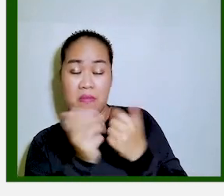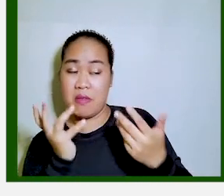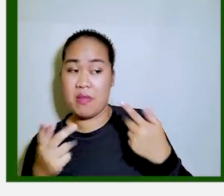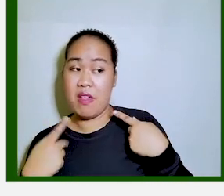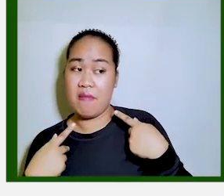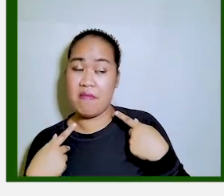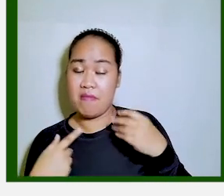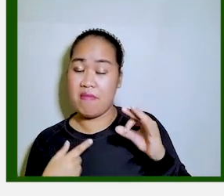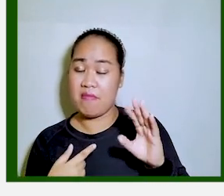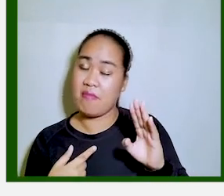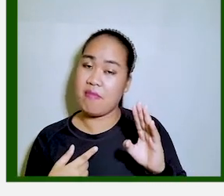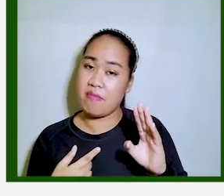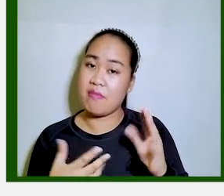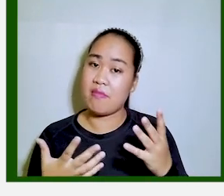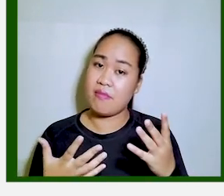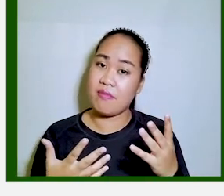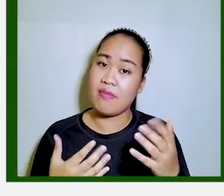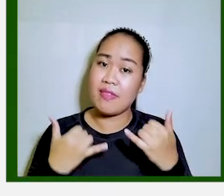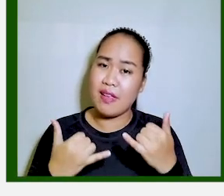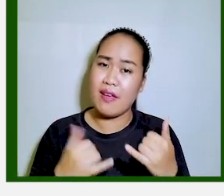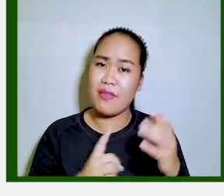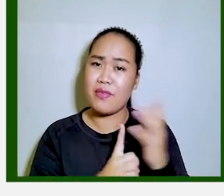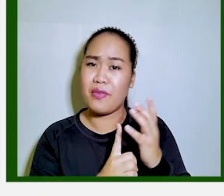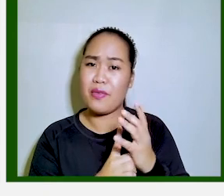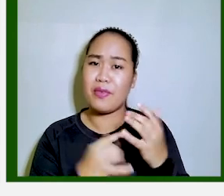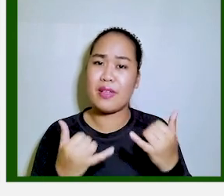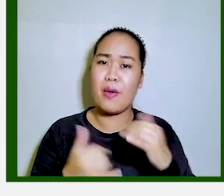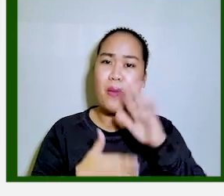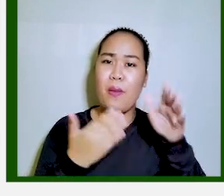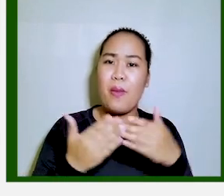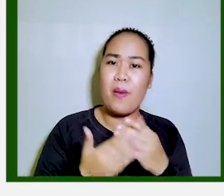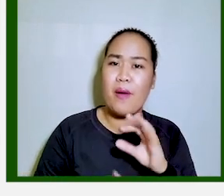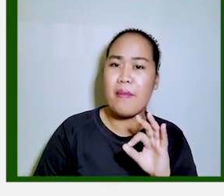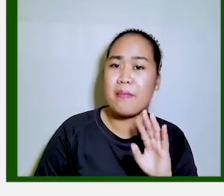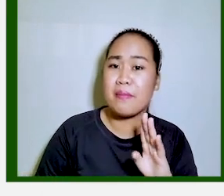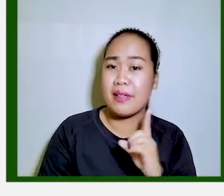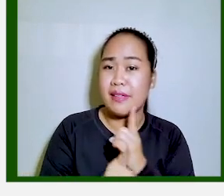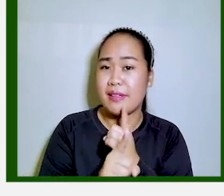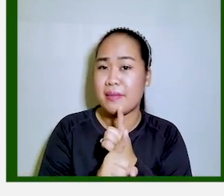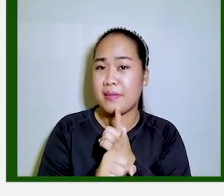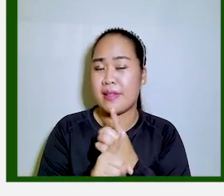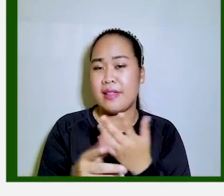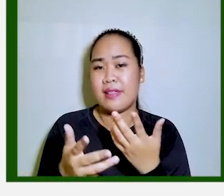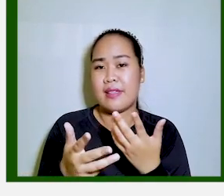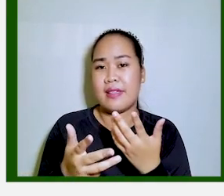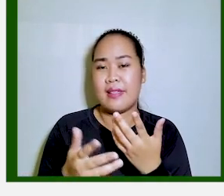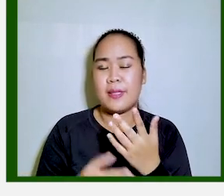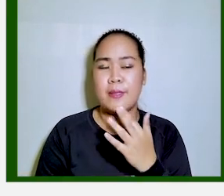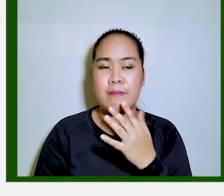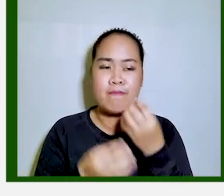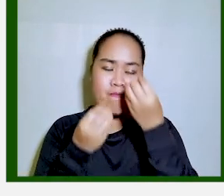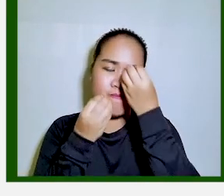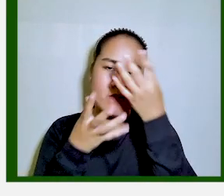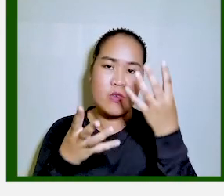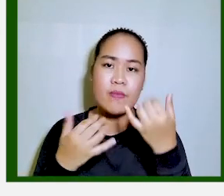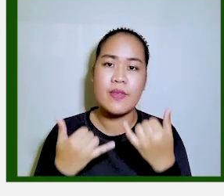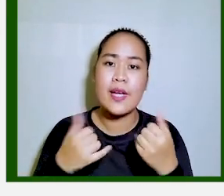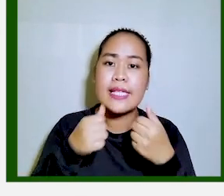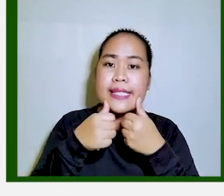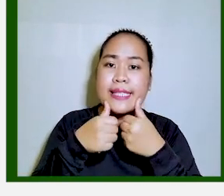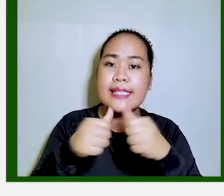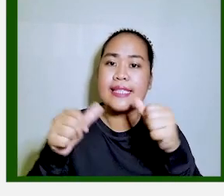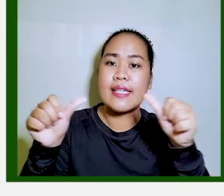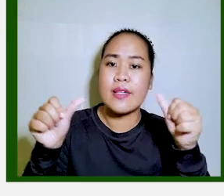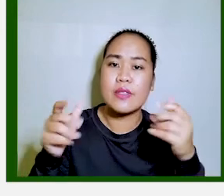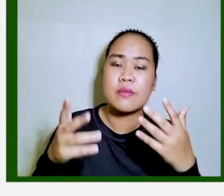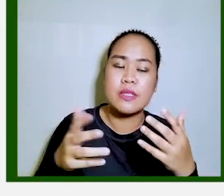Diba? Usong-uso, lahat ho ata ngayon may Facebook na. No? Sabi nga natin, no, itong mga announcements natin,